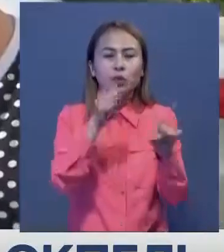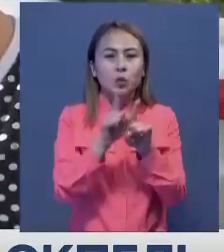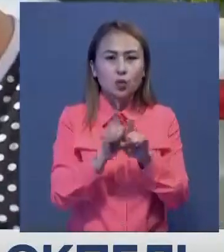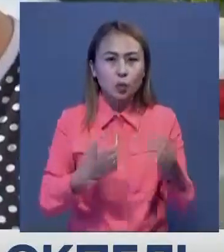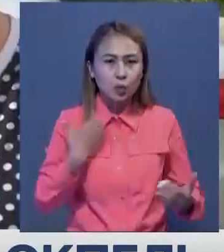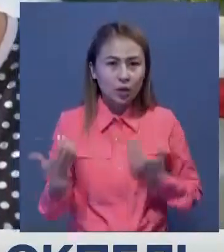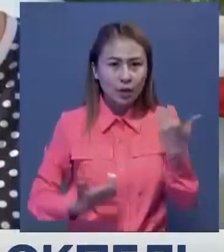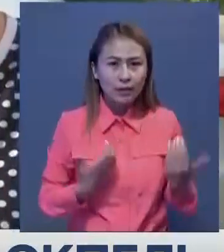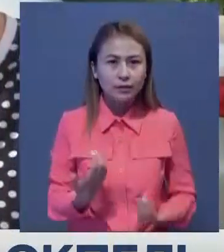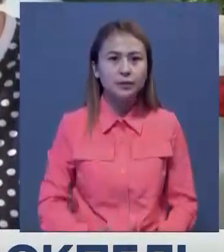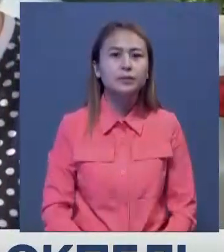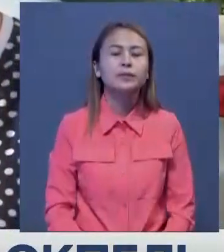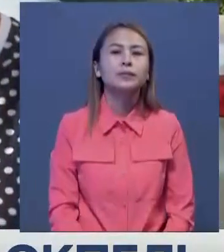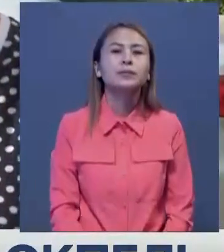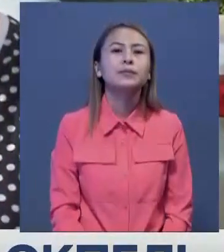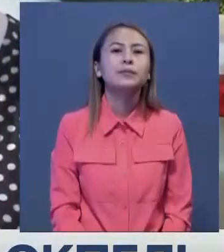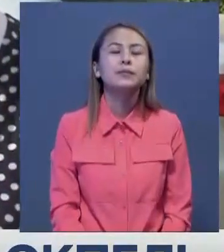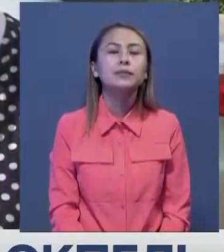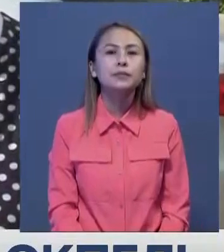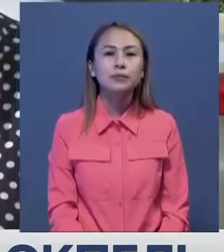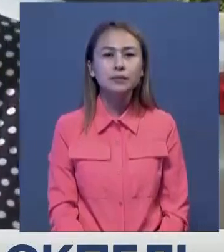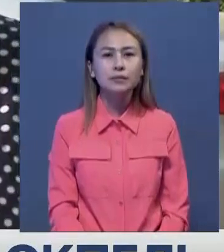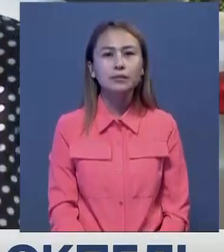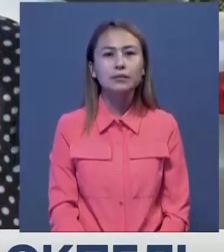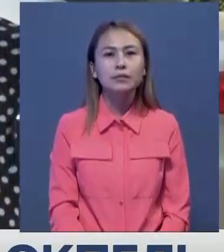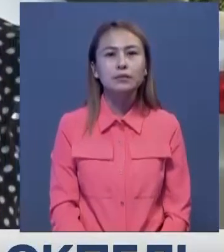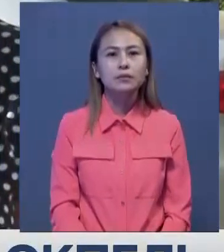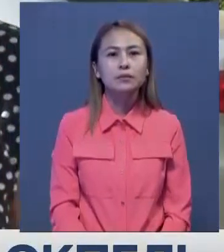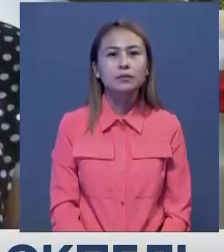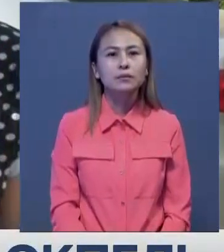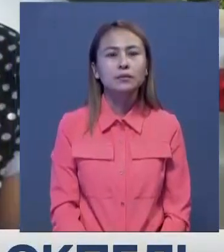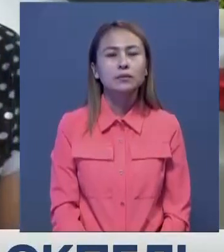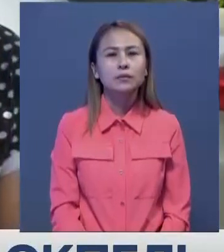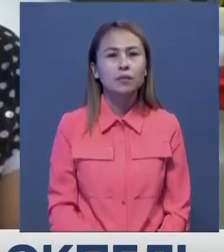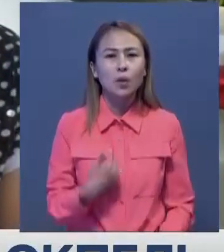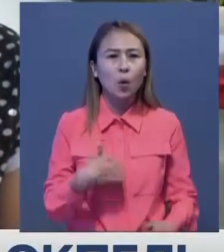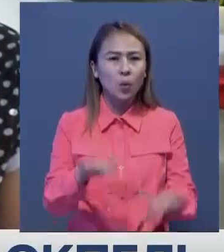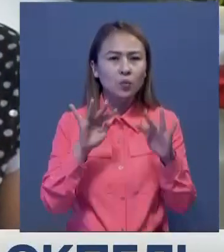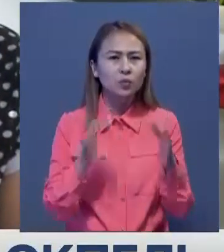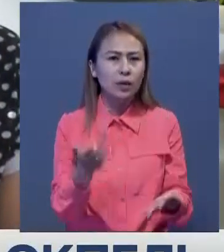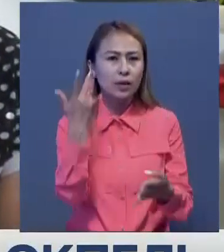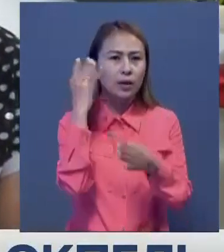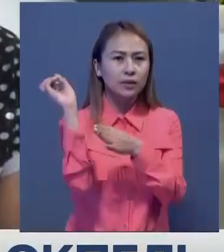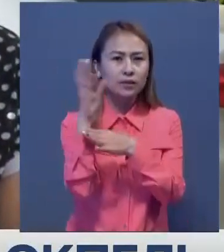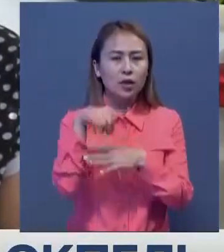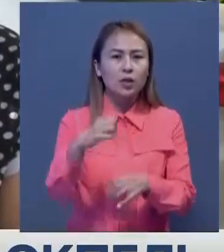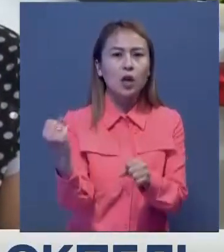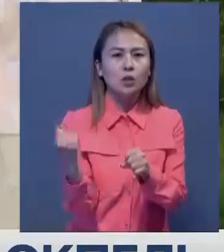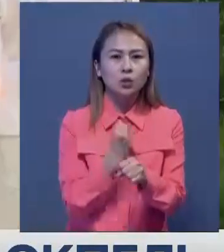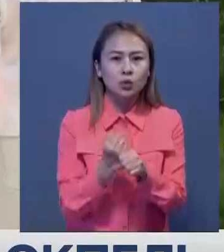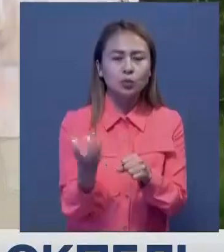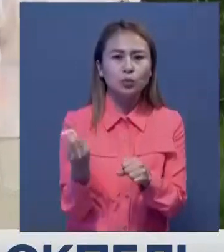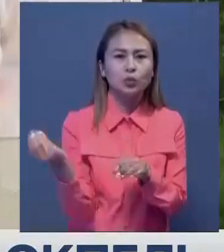шошиды. Вот эти вот сирены их не. Вообще мы устали уже от этого, честно говоря. Да, они еще дерутся здесь, мало